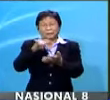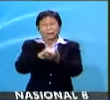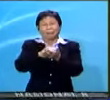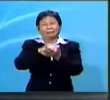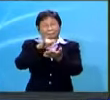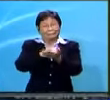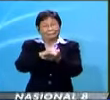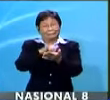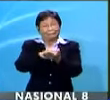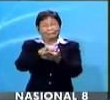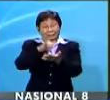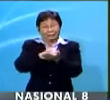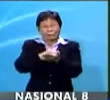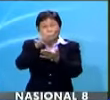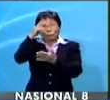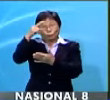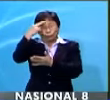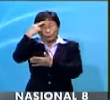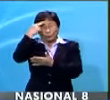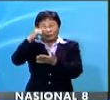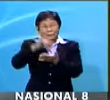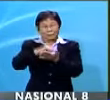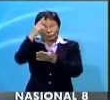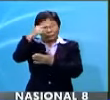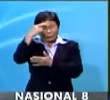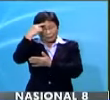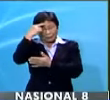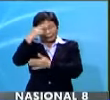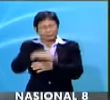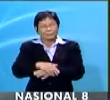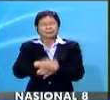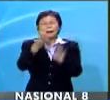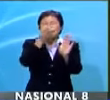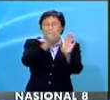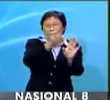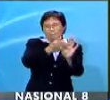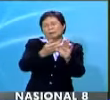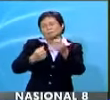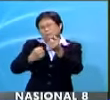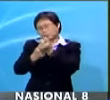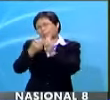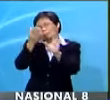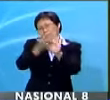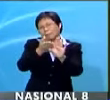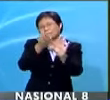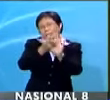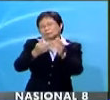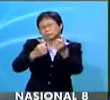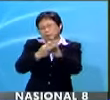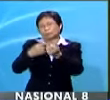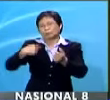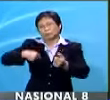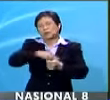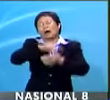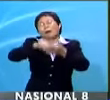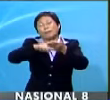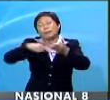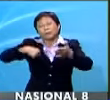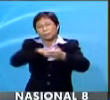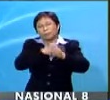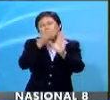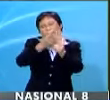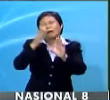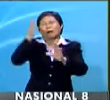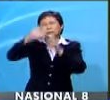contex I believe the creditors principally The bankers Will Be supportive of what we're going to do with because as I said